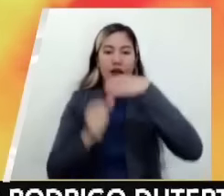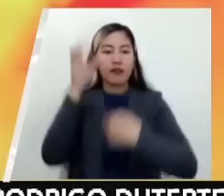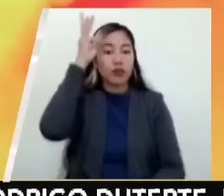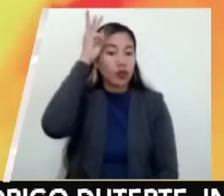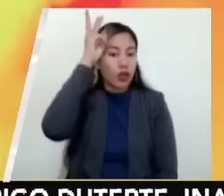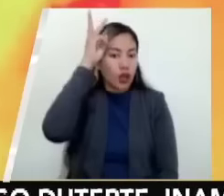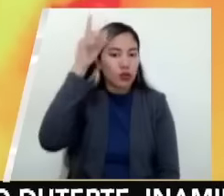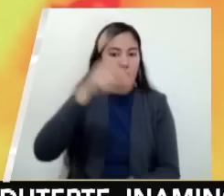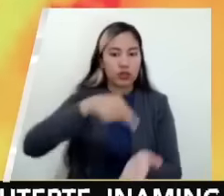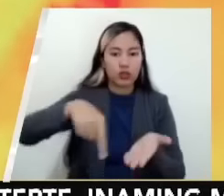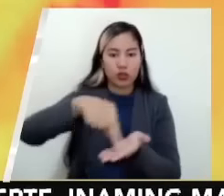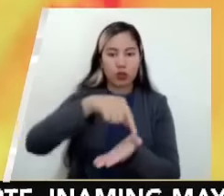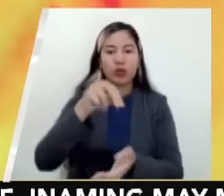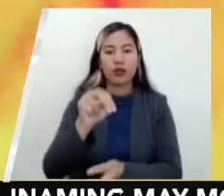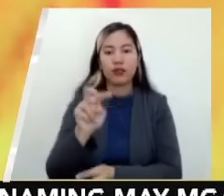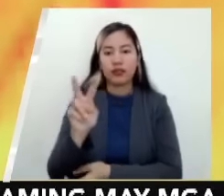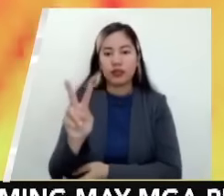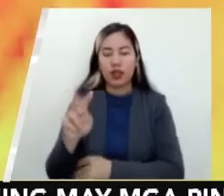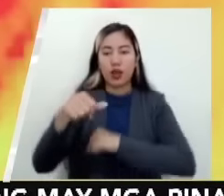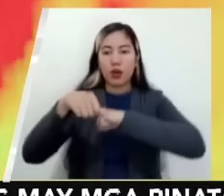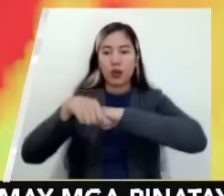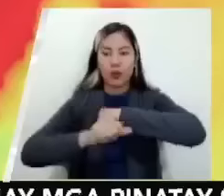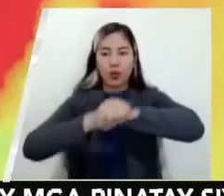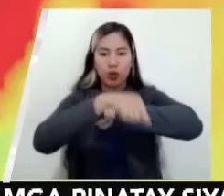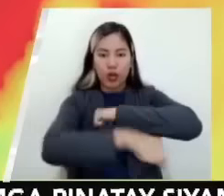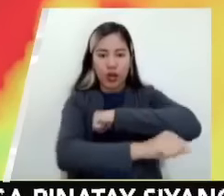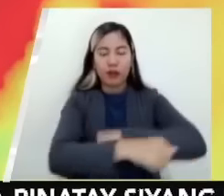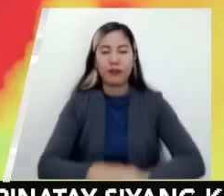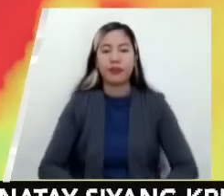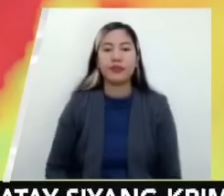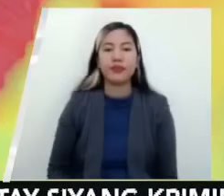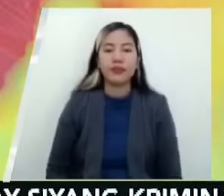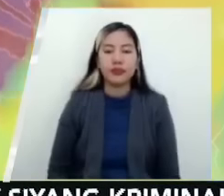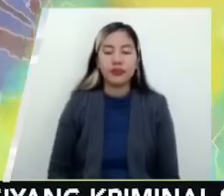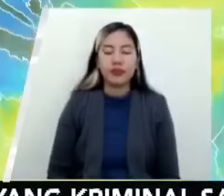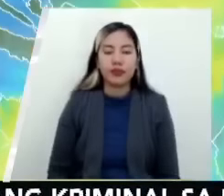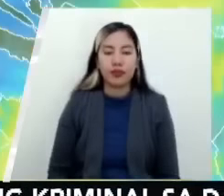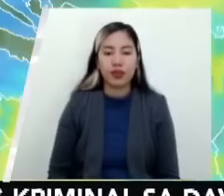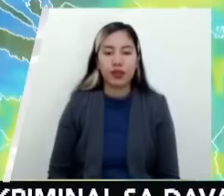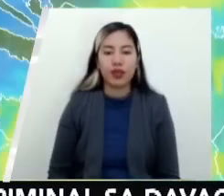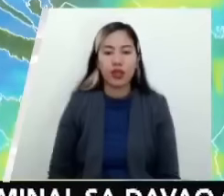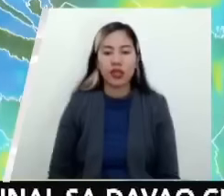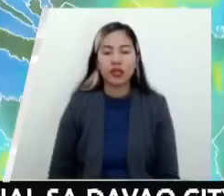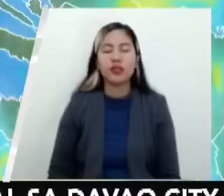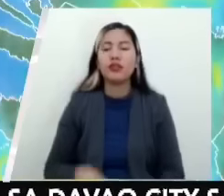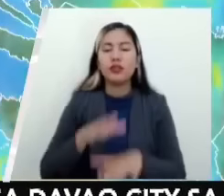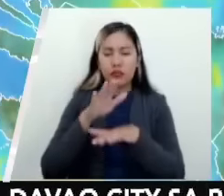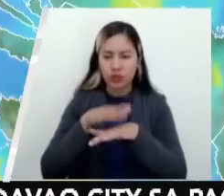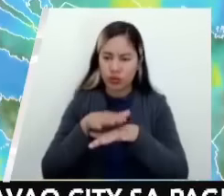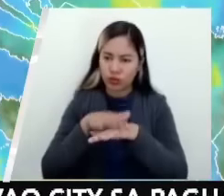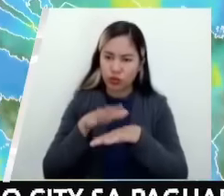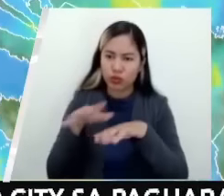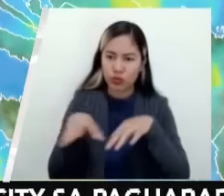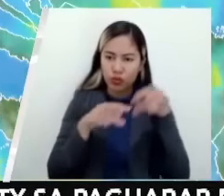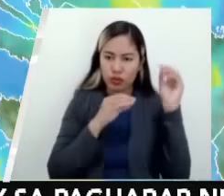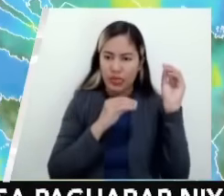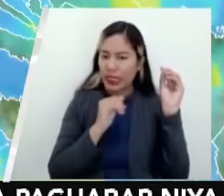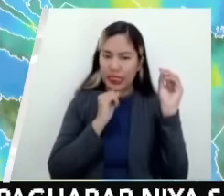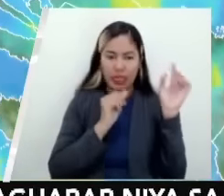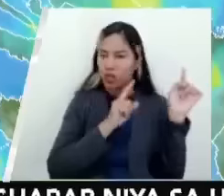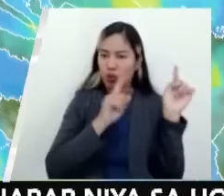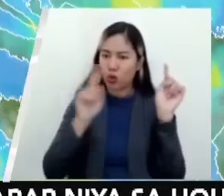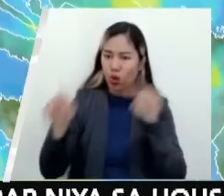Nueva Vizcaya at sa Aurora. Pinalilikas na rin po at pinalalayo sa mga beach ang mga nasa coastal area ng